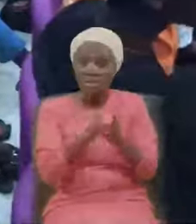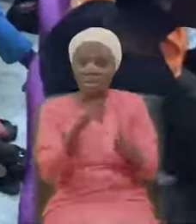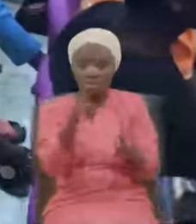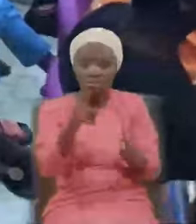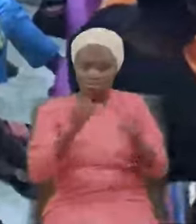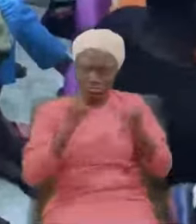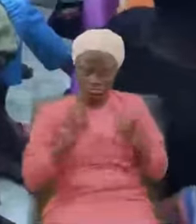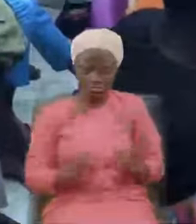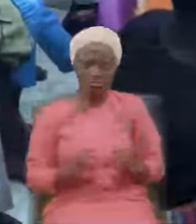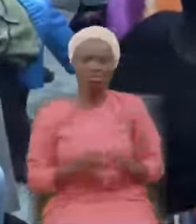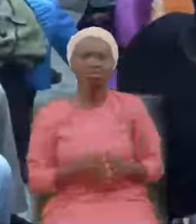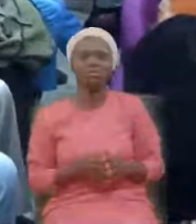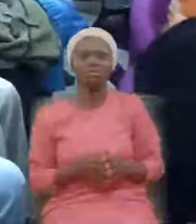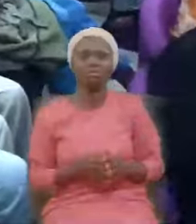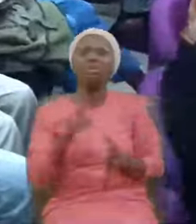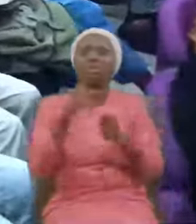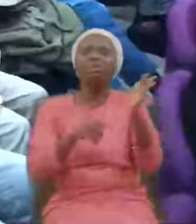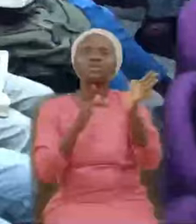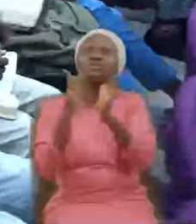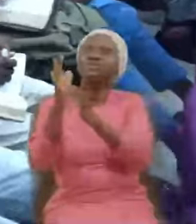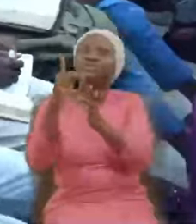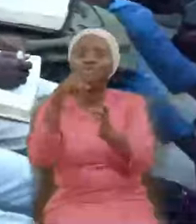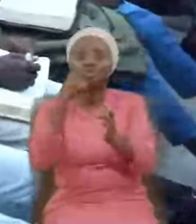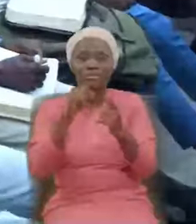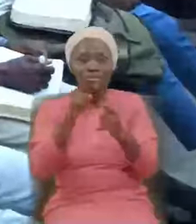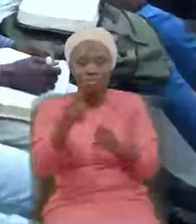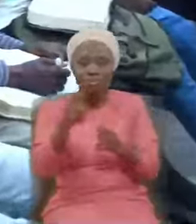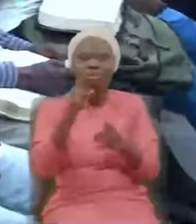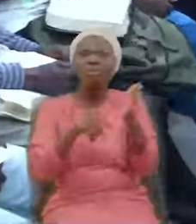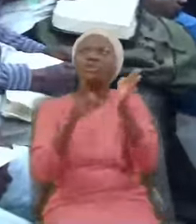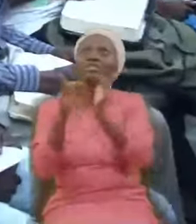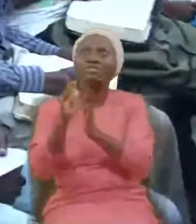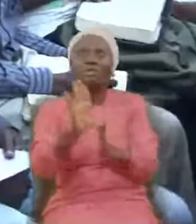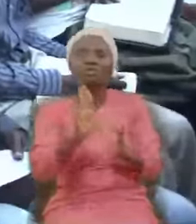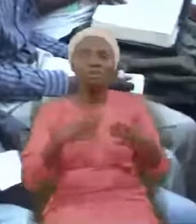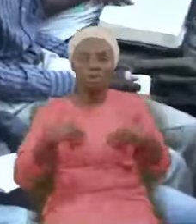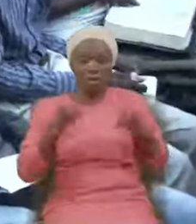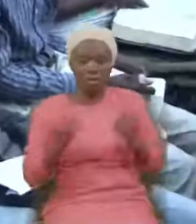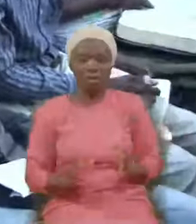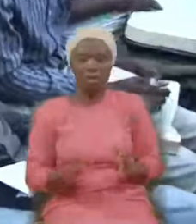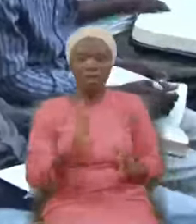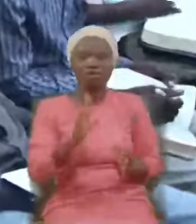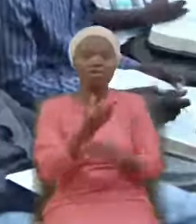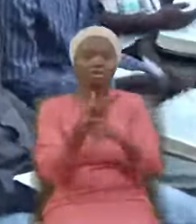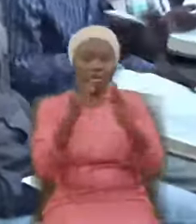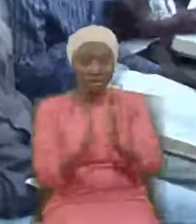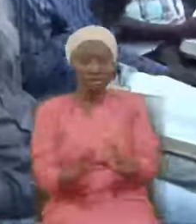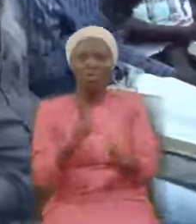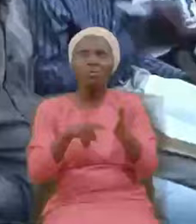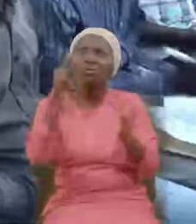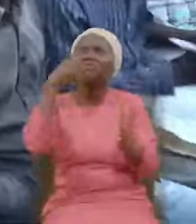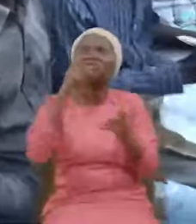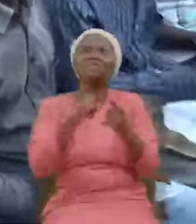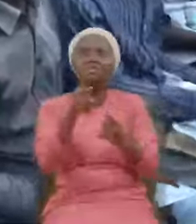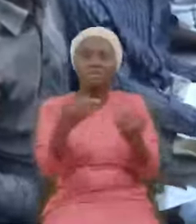courage. Qu'est-ce que le ciel vous dit? Qu'est-ce que le Dieu Tout-Puissant vous dit? Que Jésus, votre libérateur, votre guérisseur,